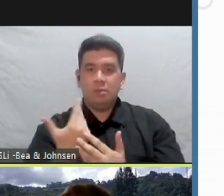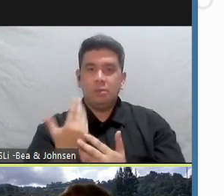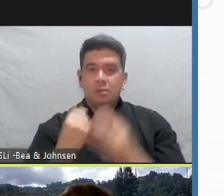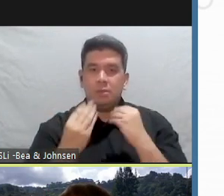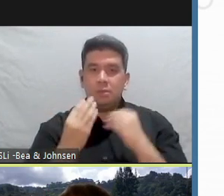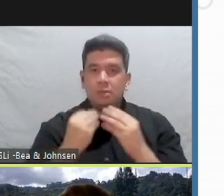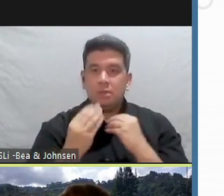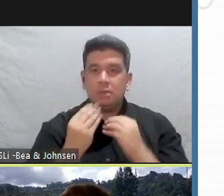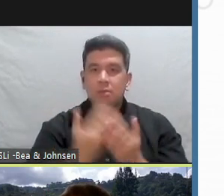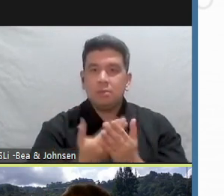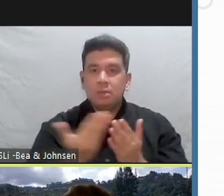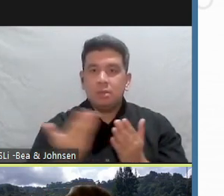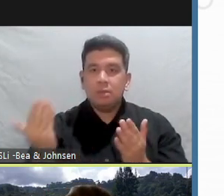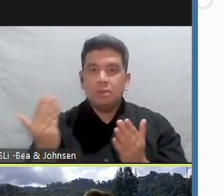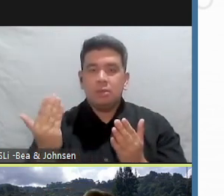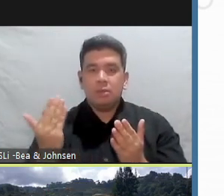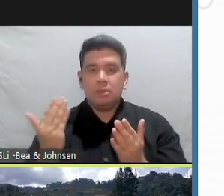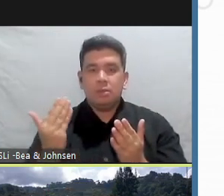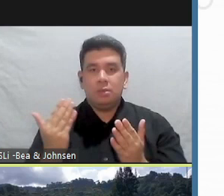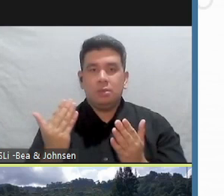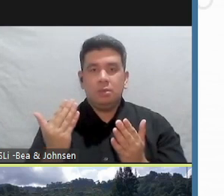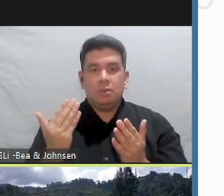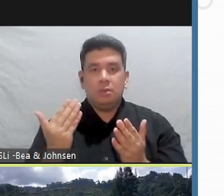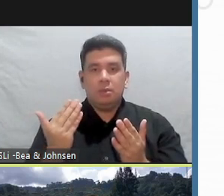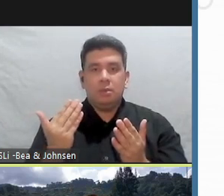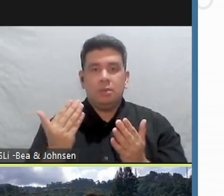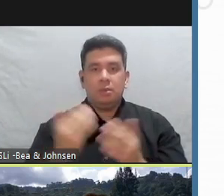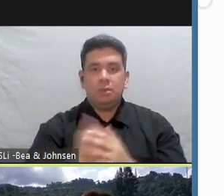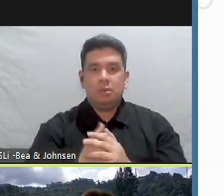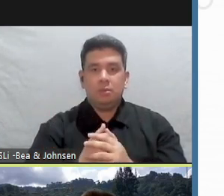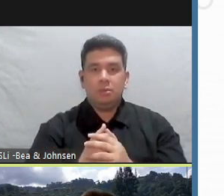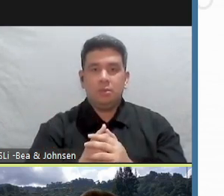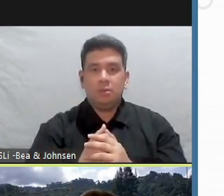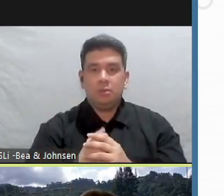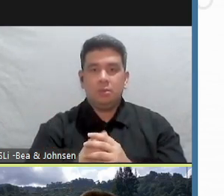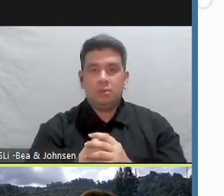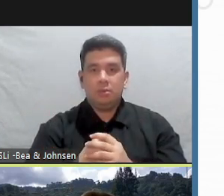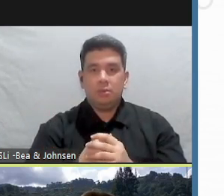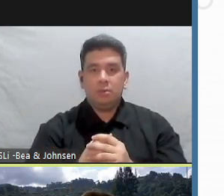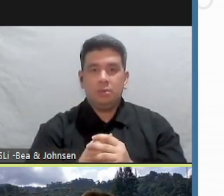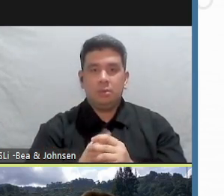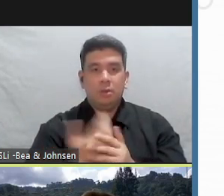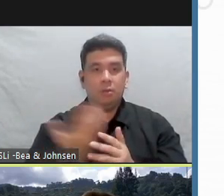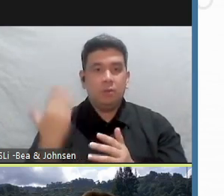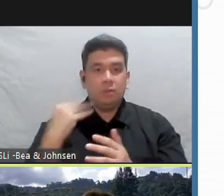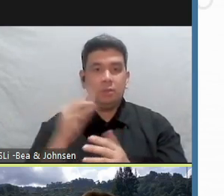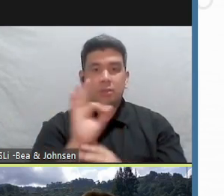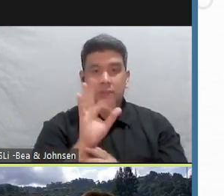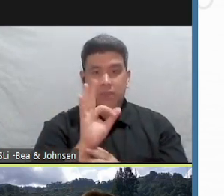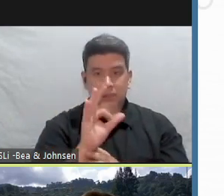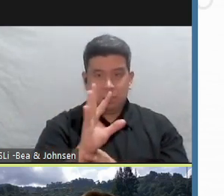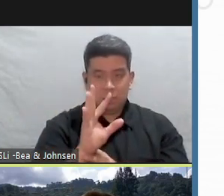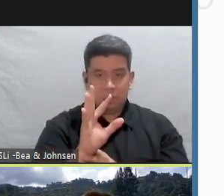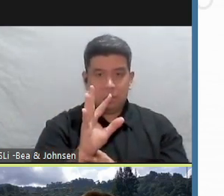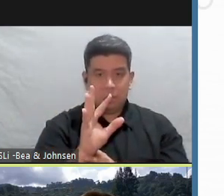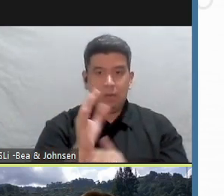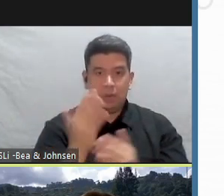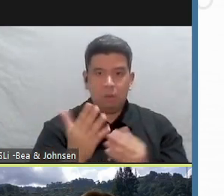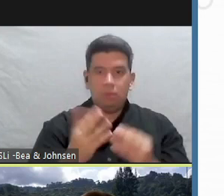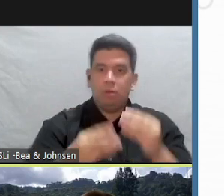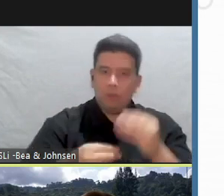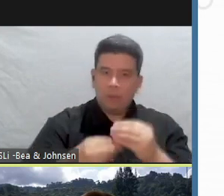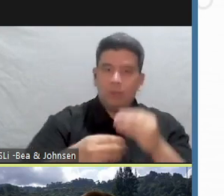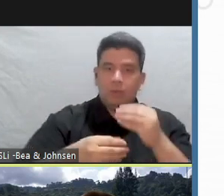materials, meron ng grammar guide, ano? Nung una 19, pero nadadagdagan na nung dadagdagan,